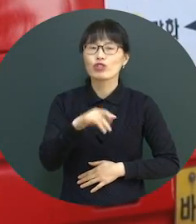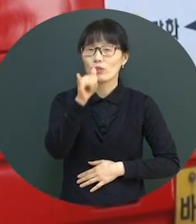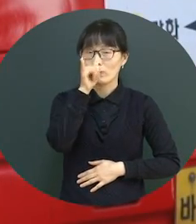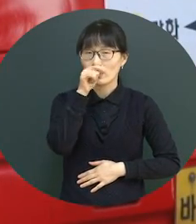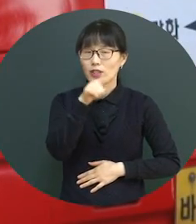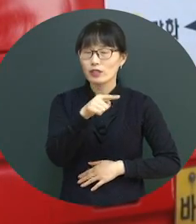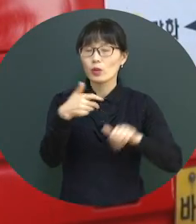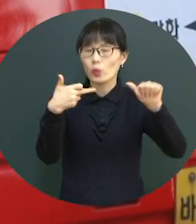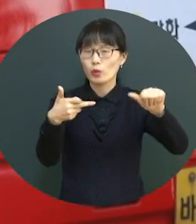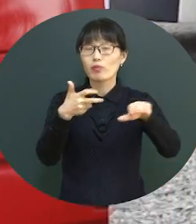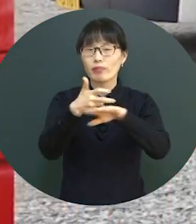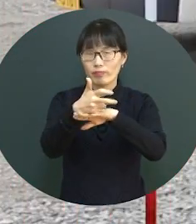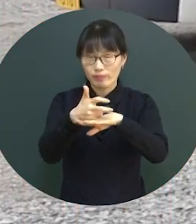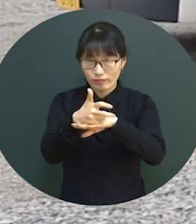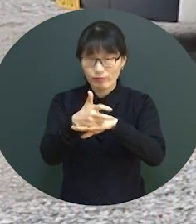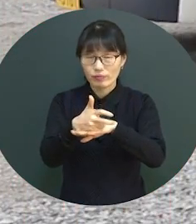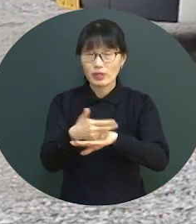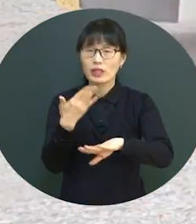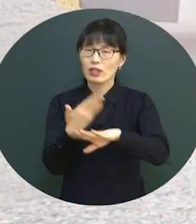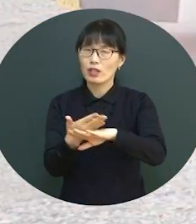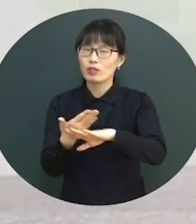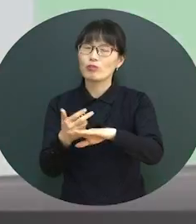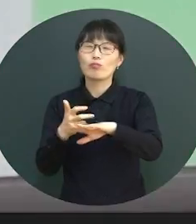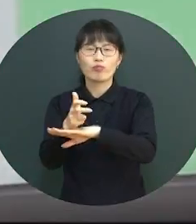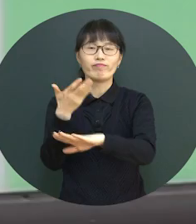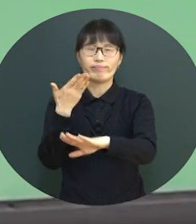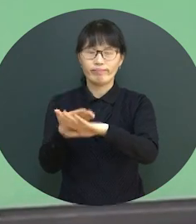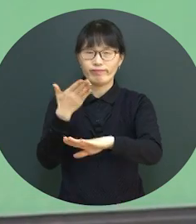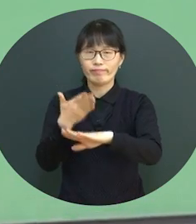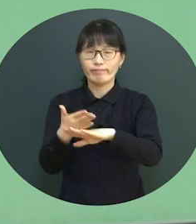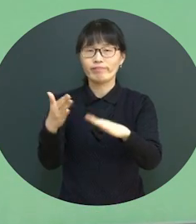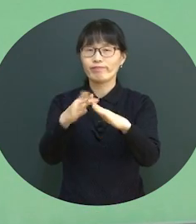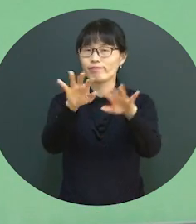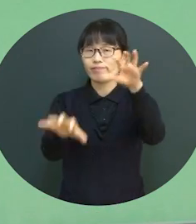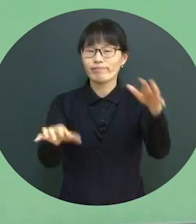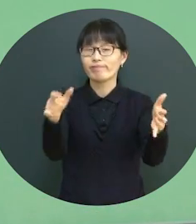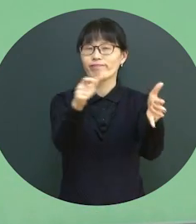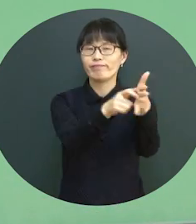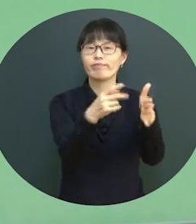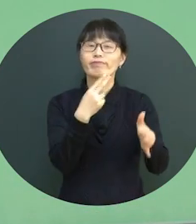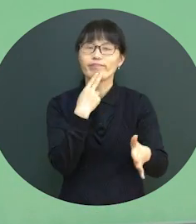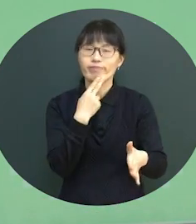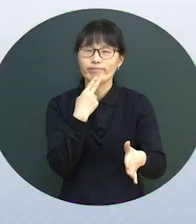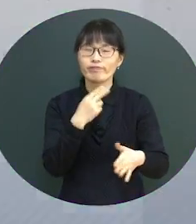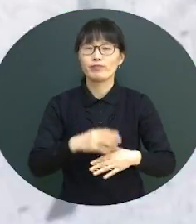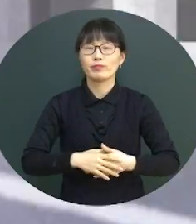광주에만 있는 이 5.18 버스는 다른 버스들과 달리 지명이 없습니다.